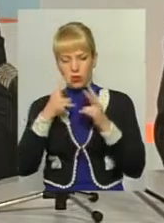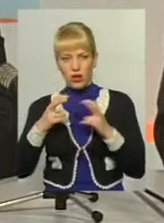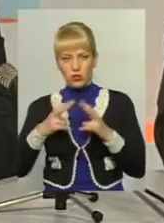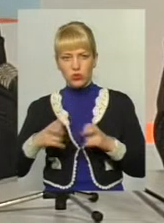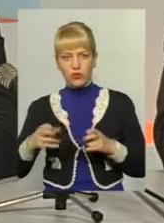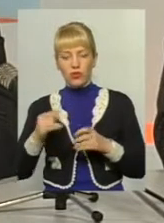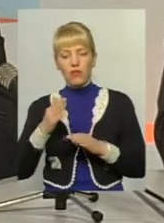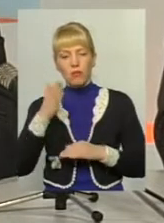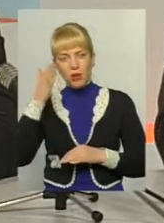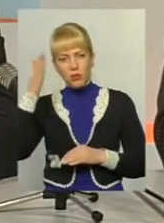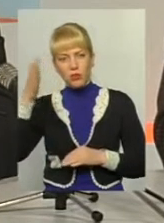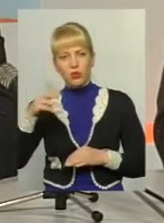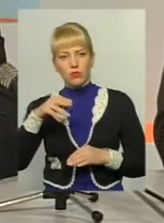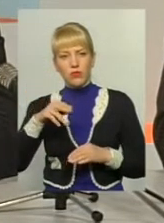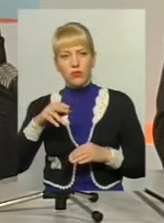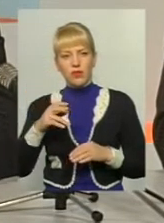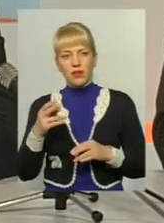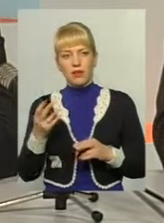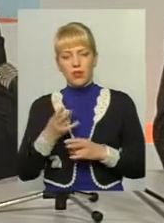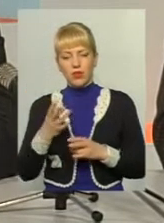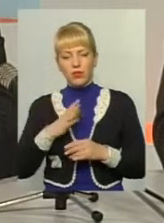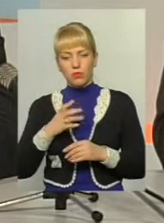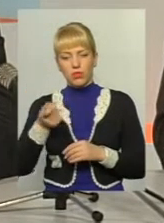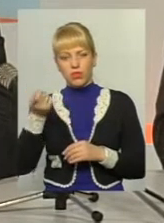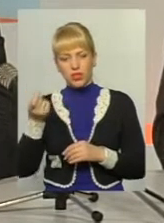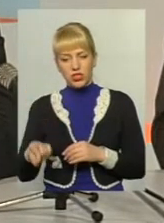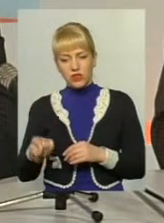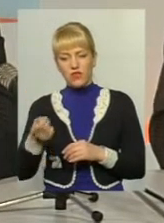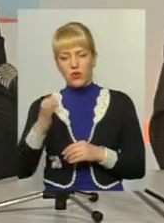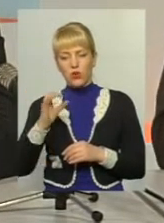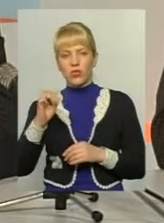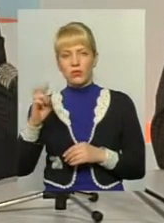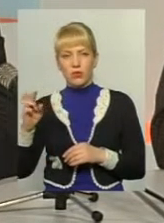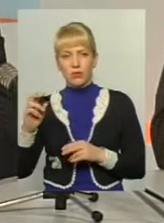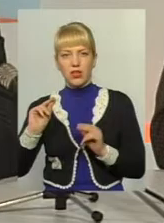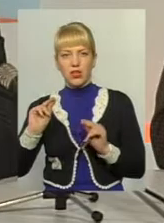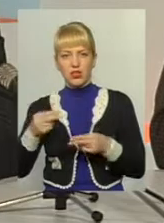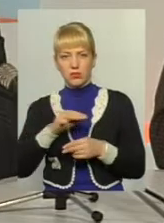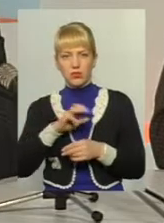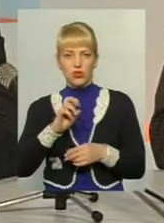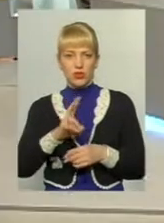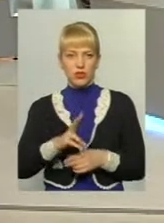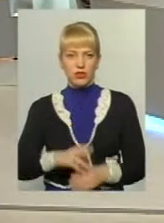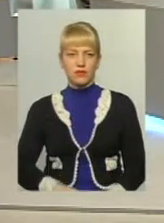закладається витрати, річний кошторис, там податок не закладається, немає там,